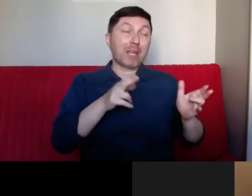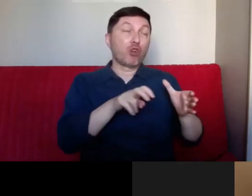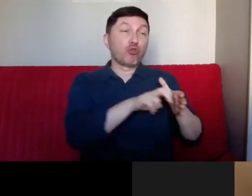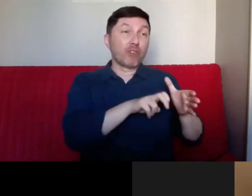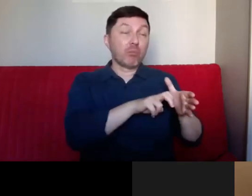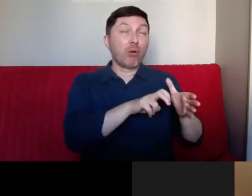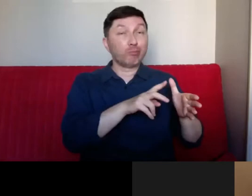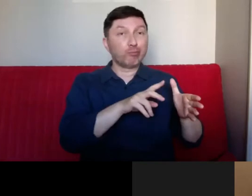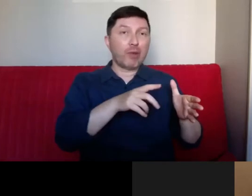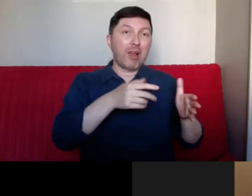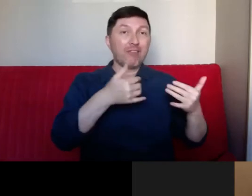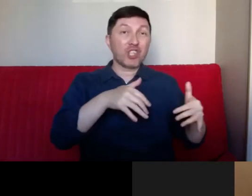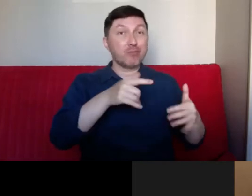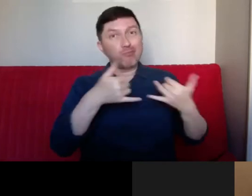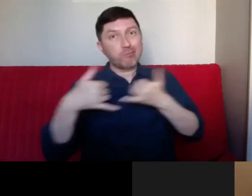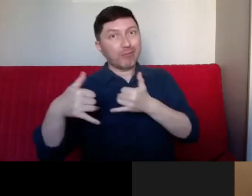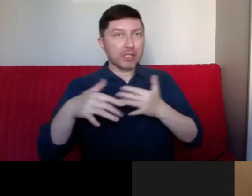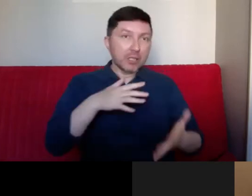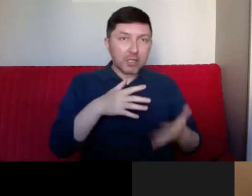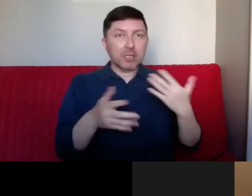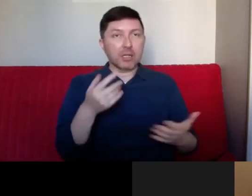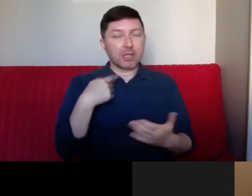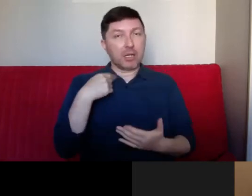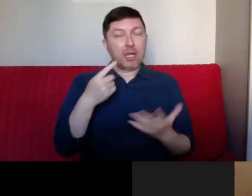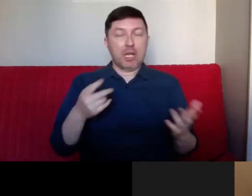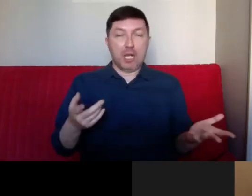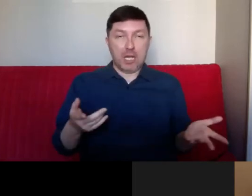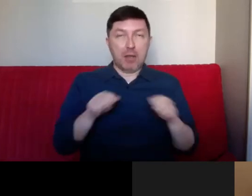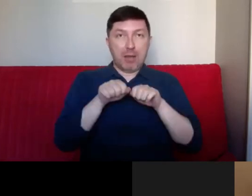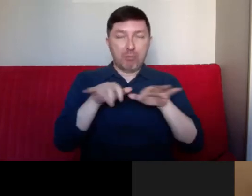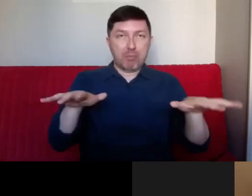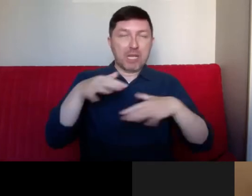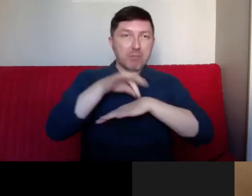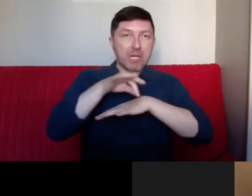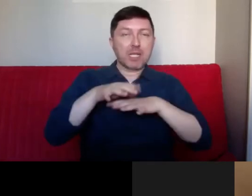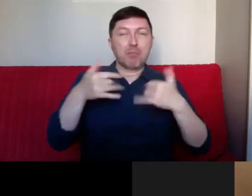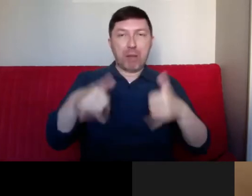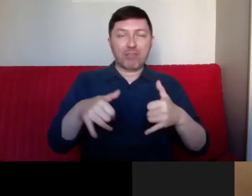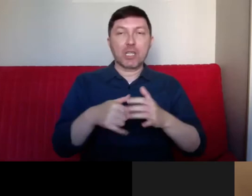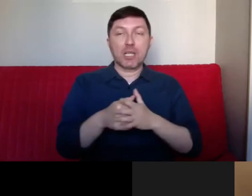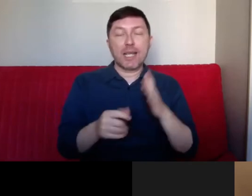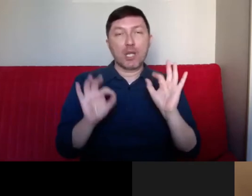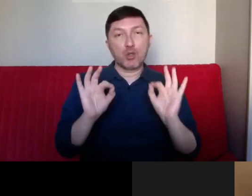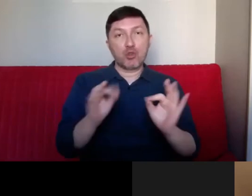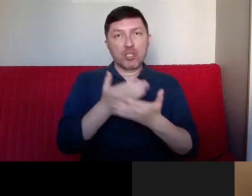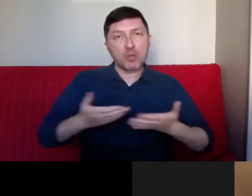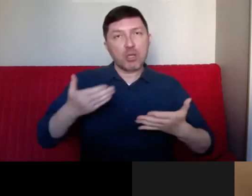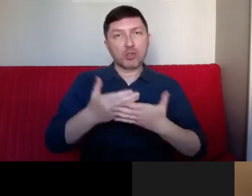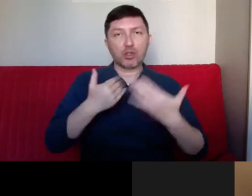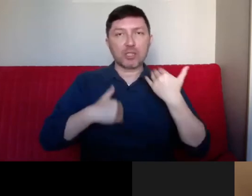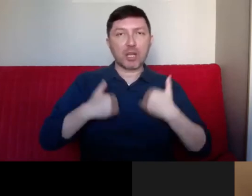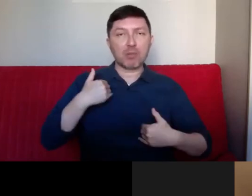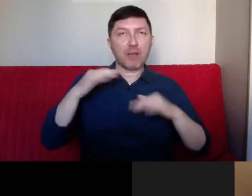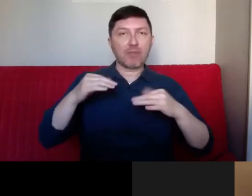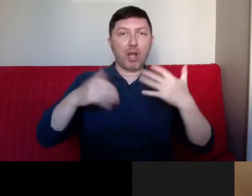c'est pas terminé, ce virus. Et en particulier, la situation des personnes handicapées vis-à-vis de